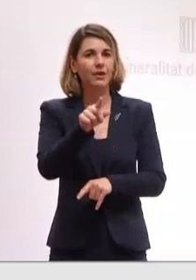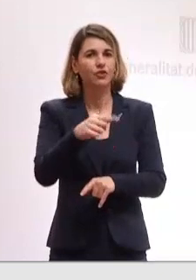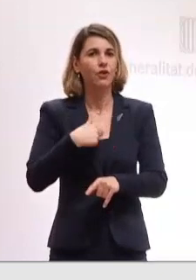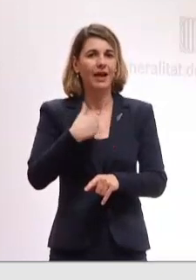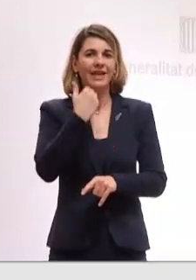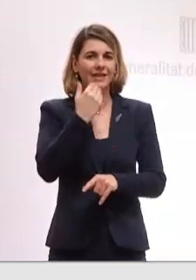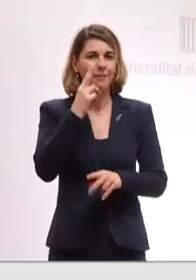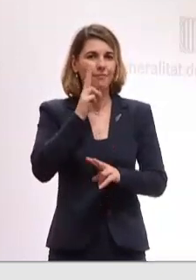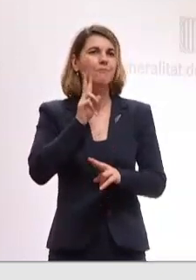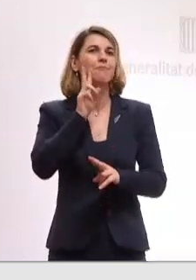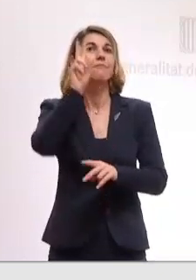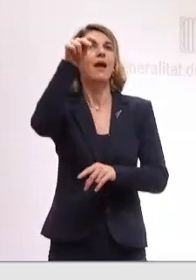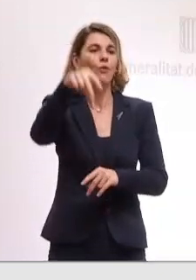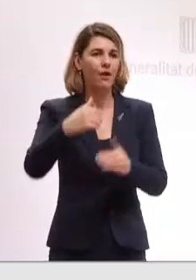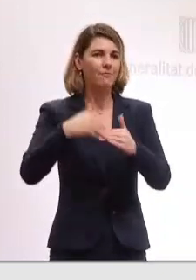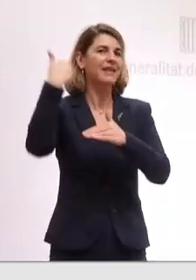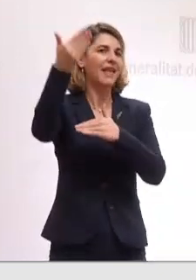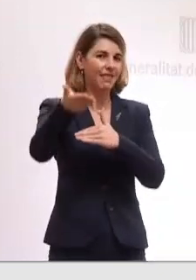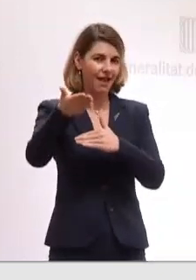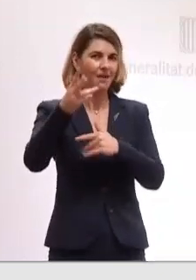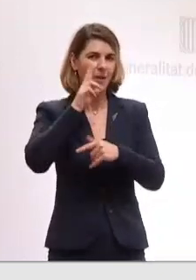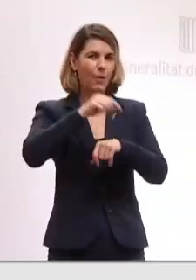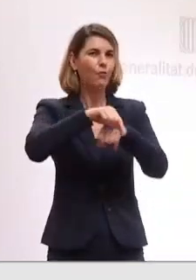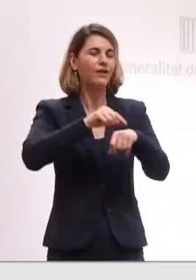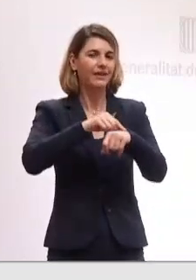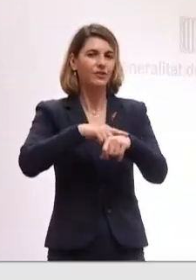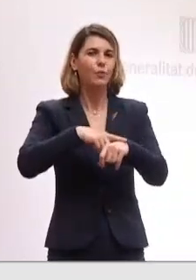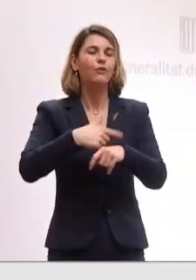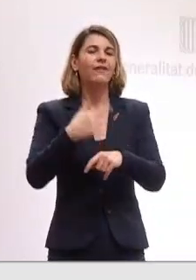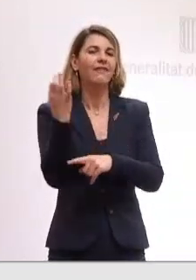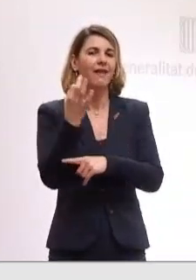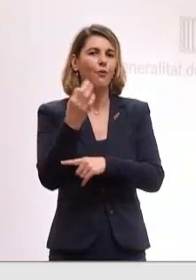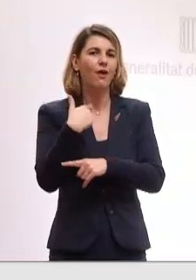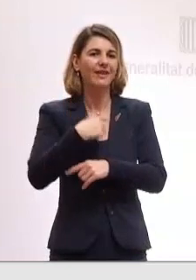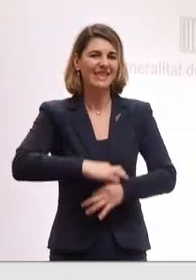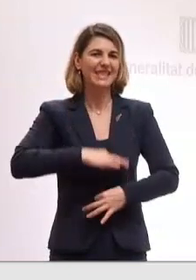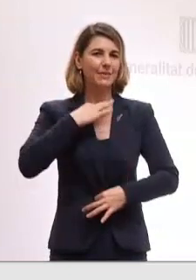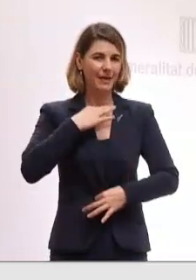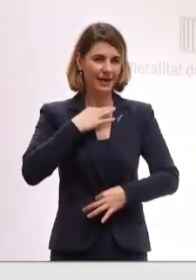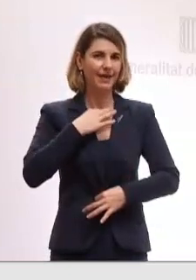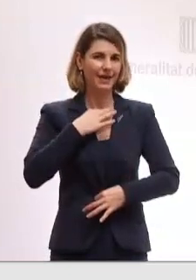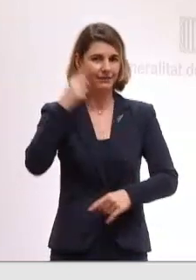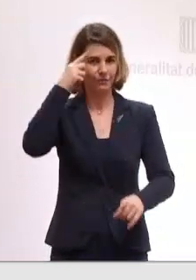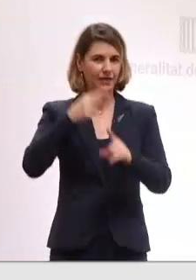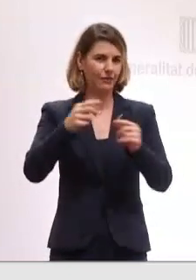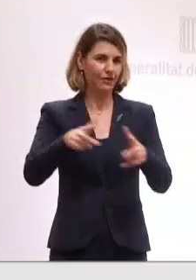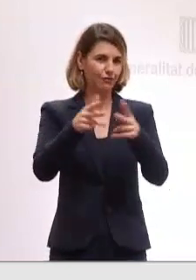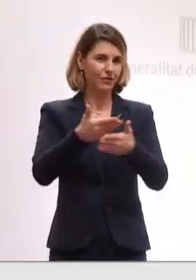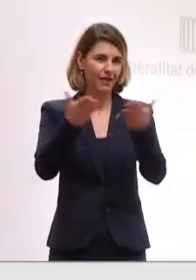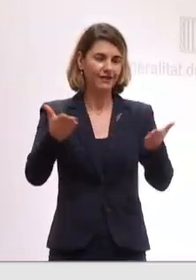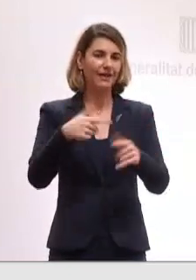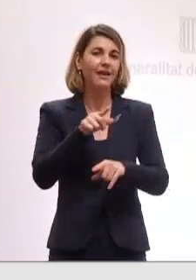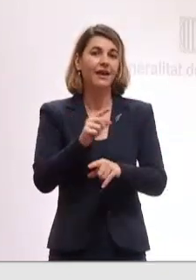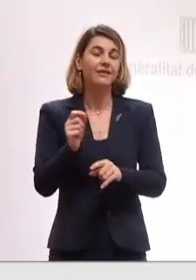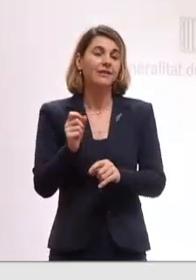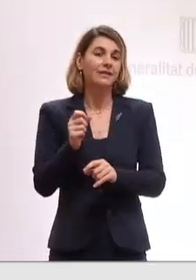més enllà, que ha fet de la política un deure cívic envers la societat. Durant el seu mandat ja s'han anat